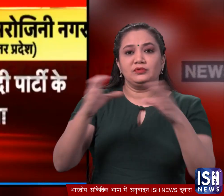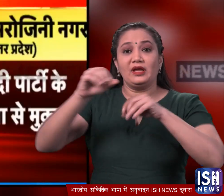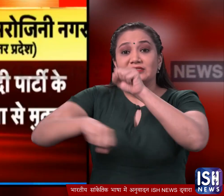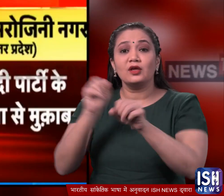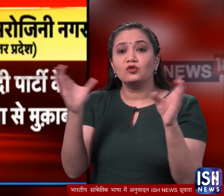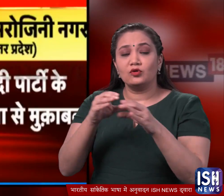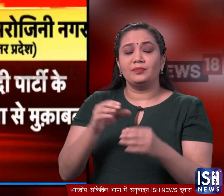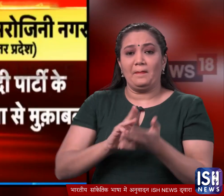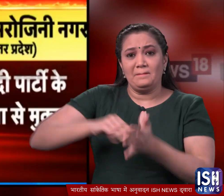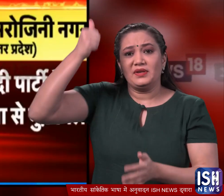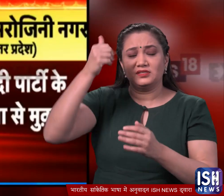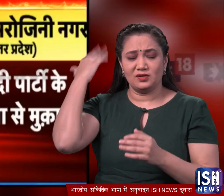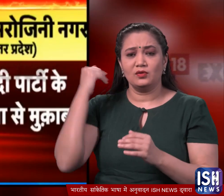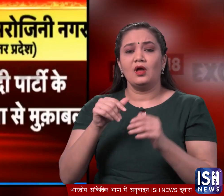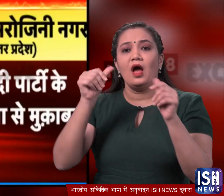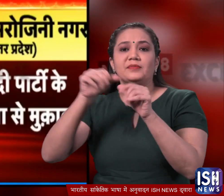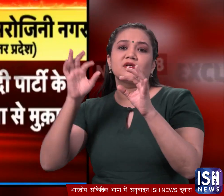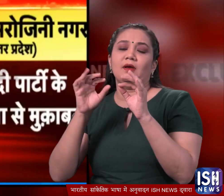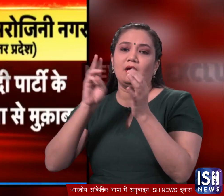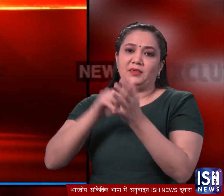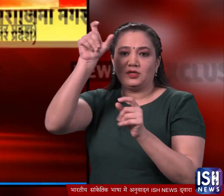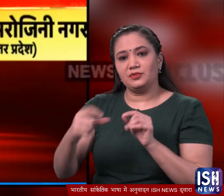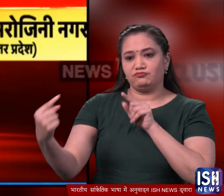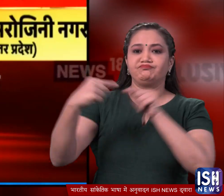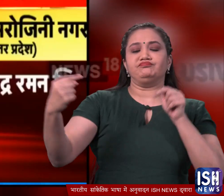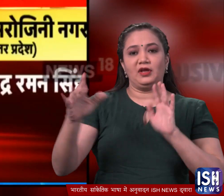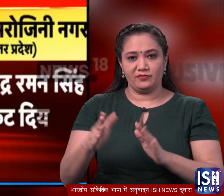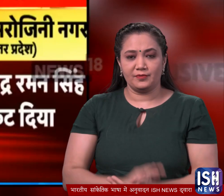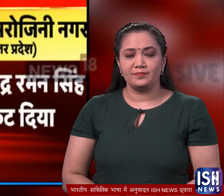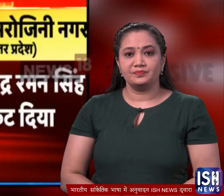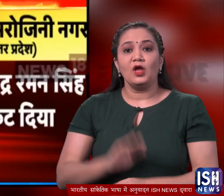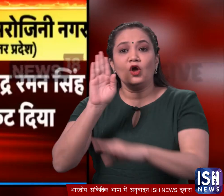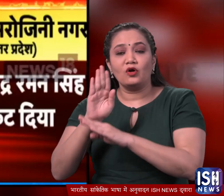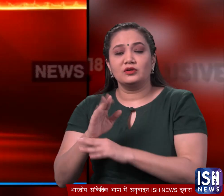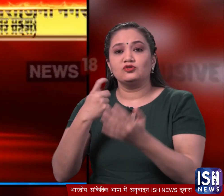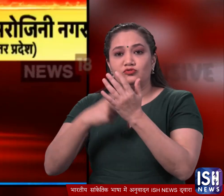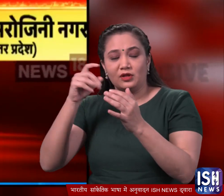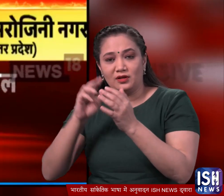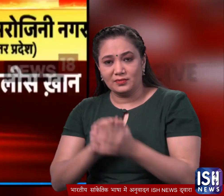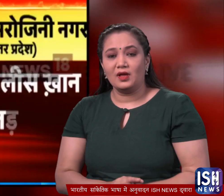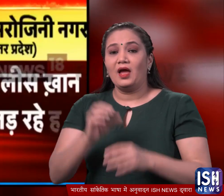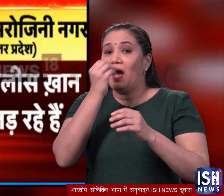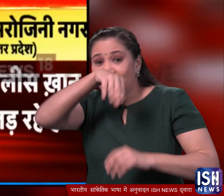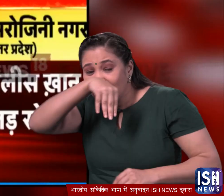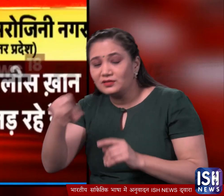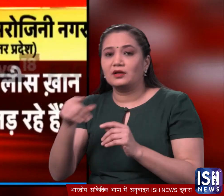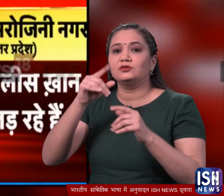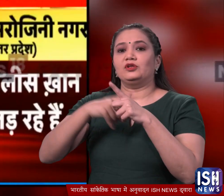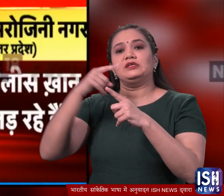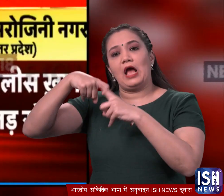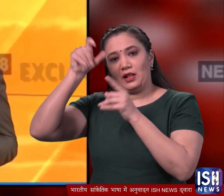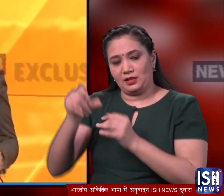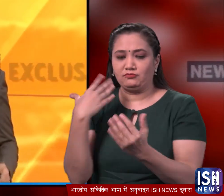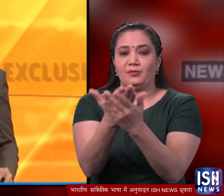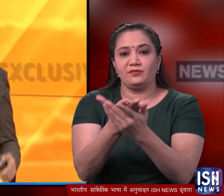मुकाबला अखिलेश सरकार में कैबिनेट मंत्री रहे अभिषेक मिश्रा से। जबकि इस सीट से कांग्रेस के रुद्र रमन सिंह और बीएसपी से जलीस खान चुनाव लड़ रहे